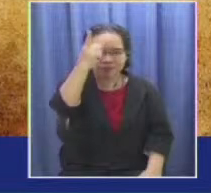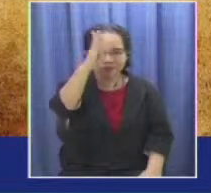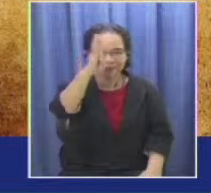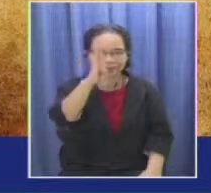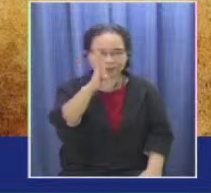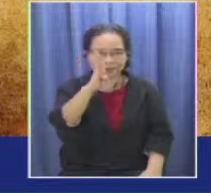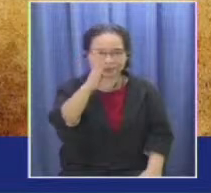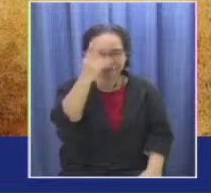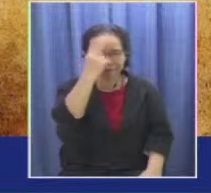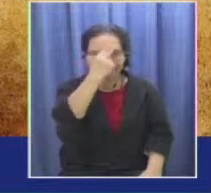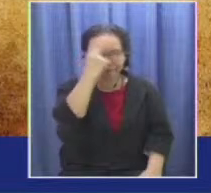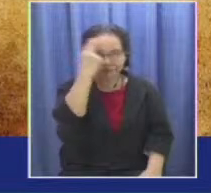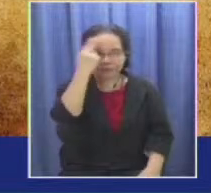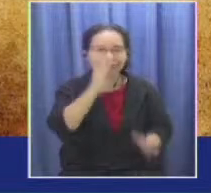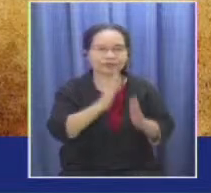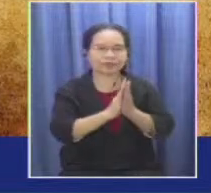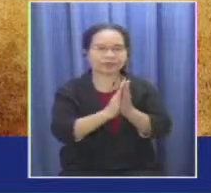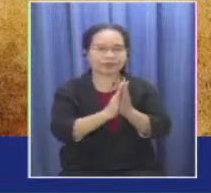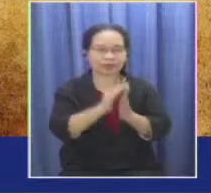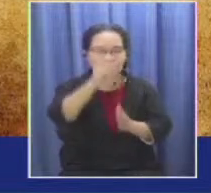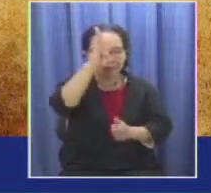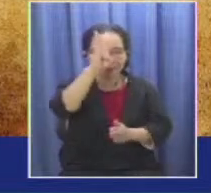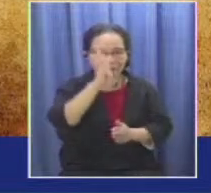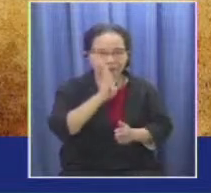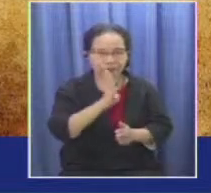te salve,